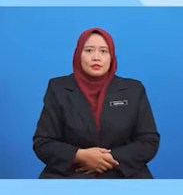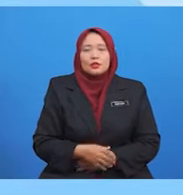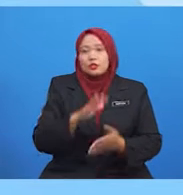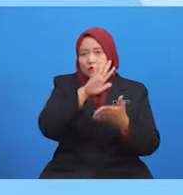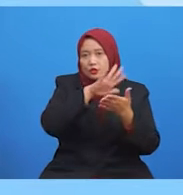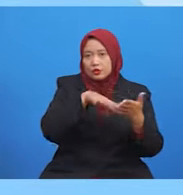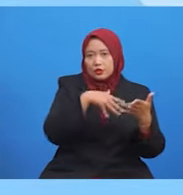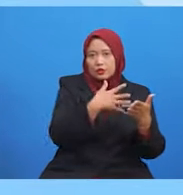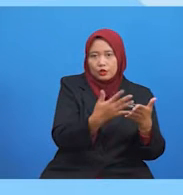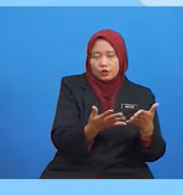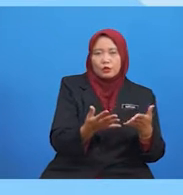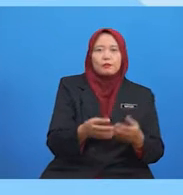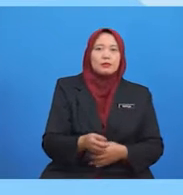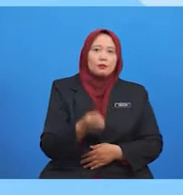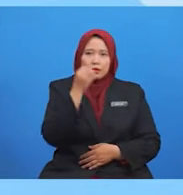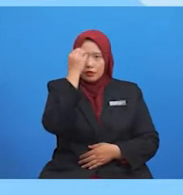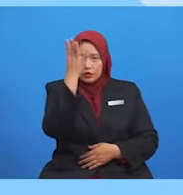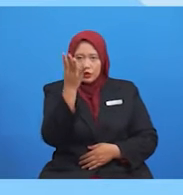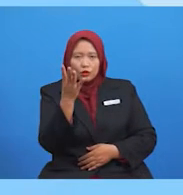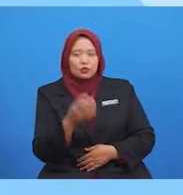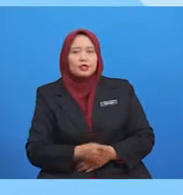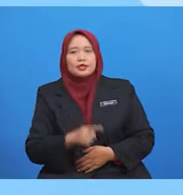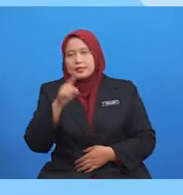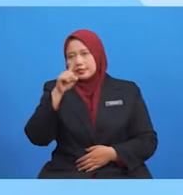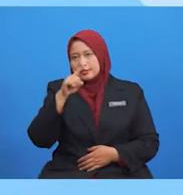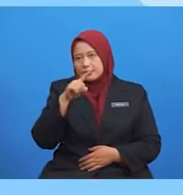Jadual berikut menunjukkan maklumat tentang zarah.